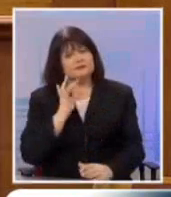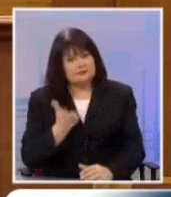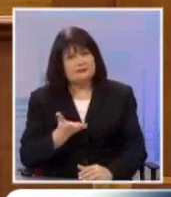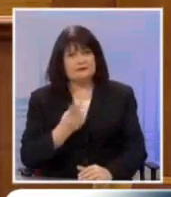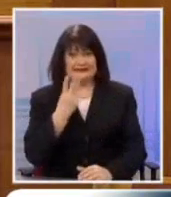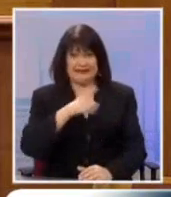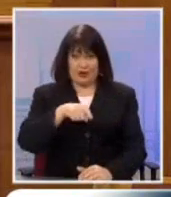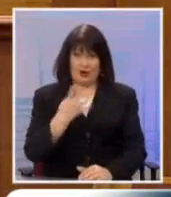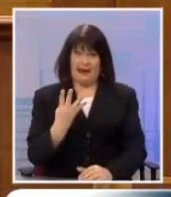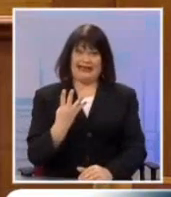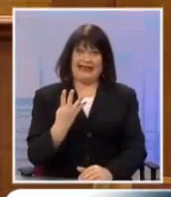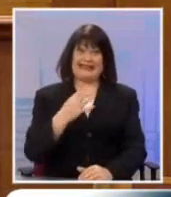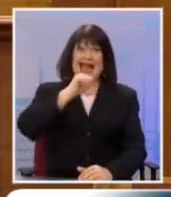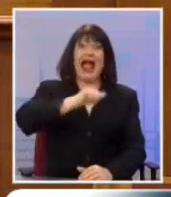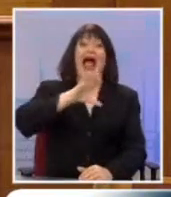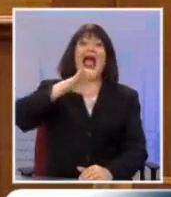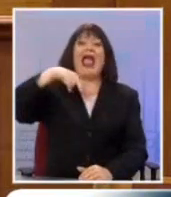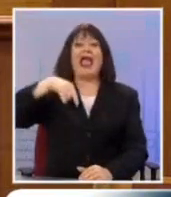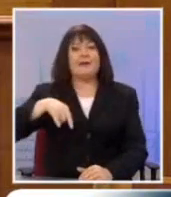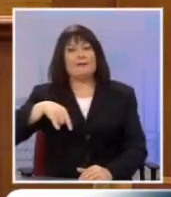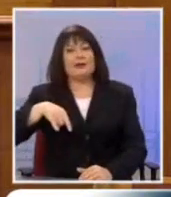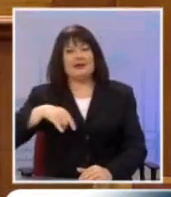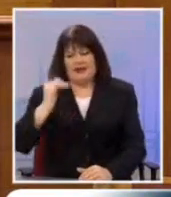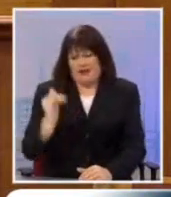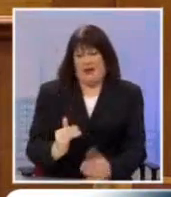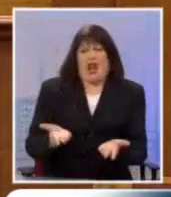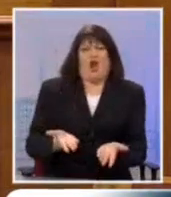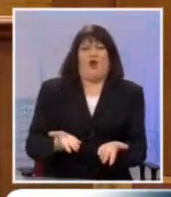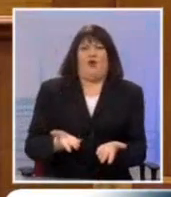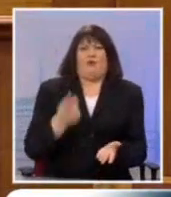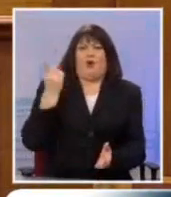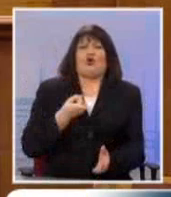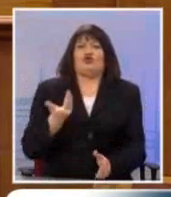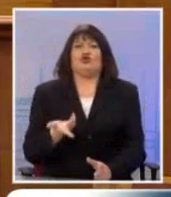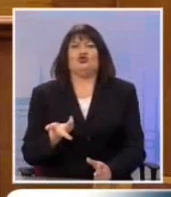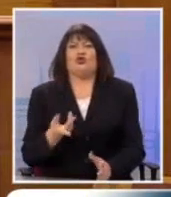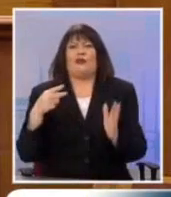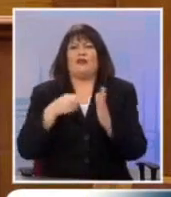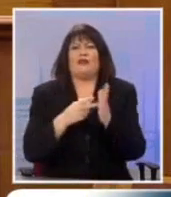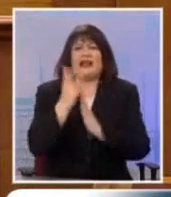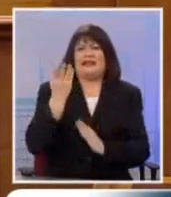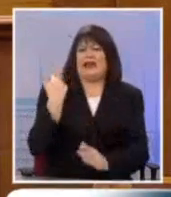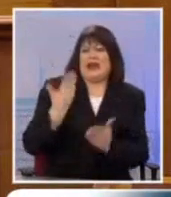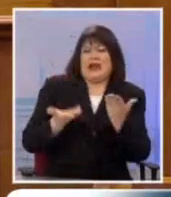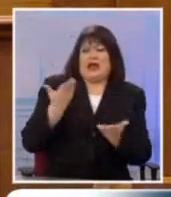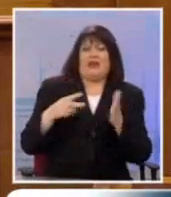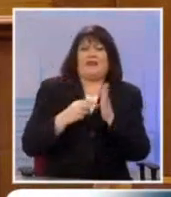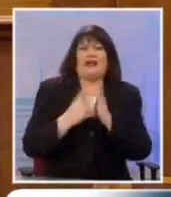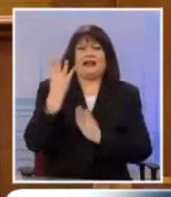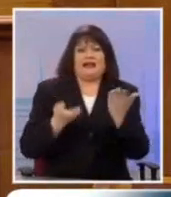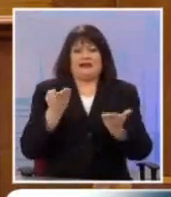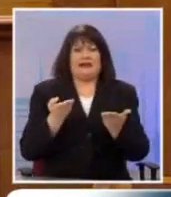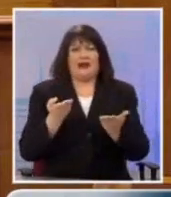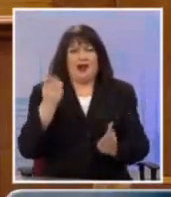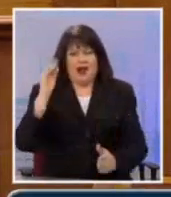στο 3,4 του ΟΑΕΠ, που είναι ιστορικό χαμηλό ακόμα και σε σχέση με το 2013 και 2014.